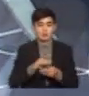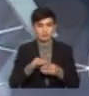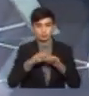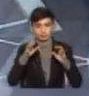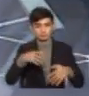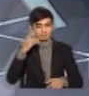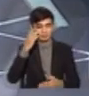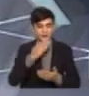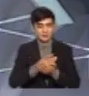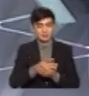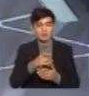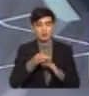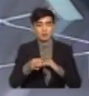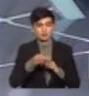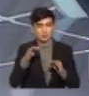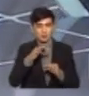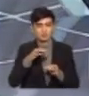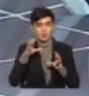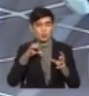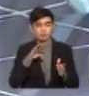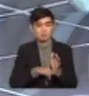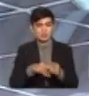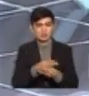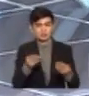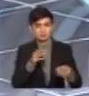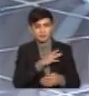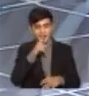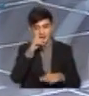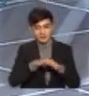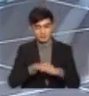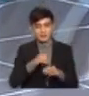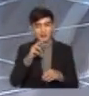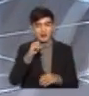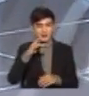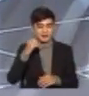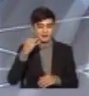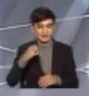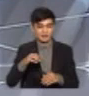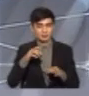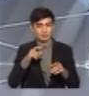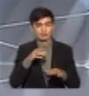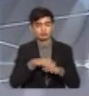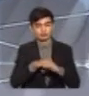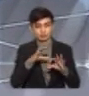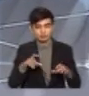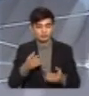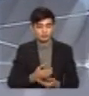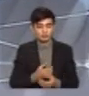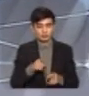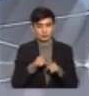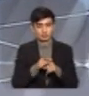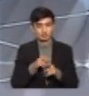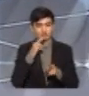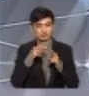жер инспекциясы 50-дей жер телімі заңсыз берілді деп Қарасай ауданы әкімдігі мен тұрғындардың үстінен шағым түсірген. Жер қолданысын